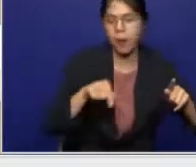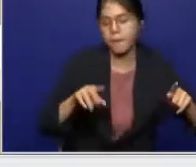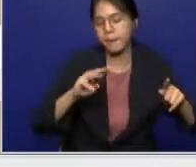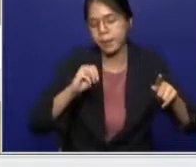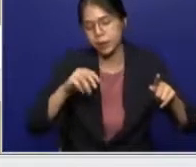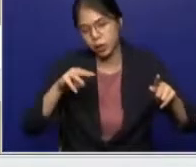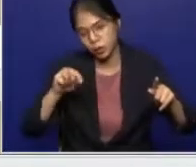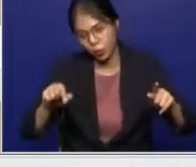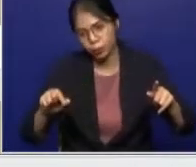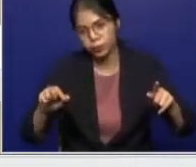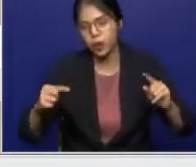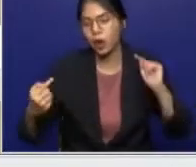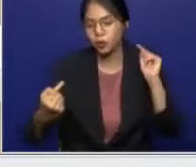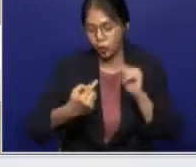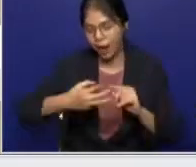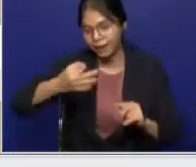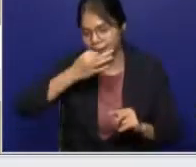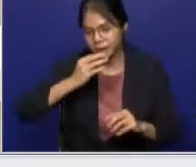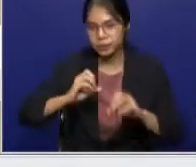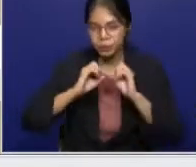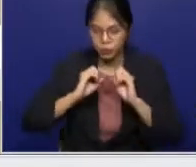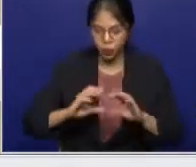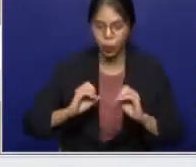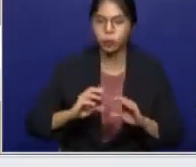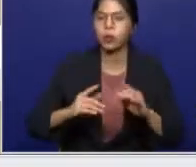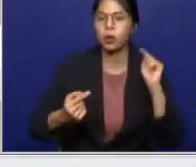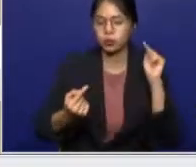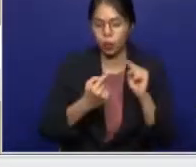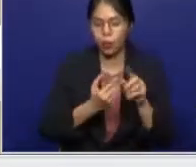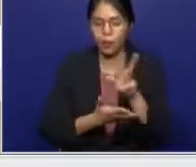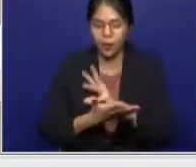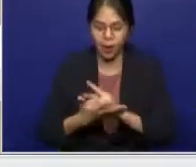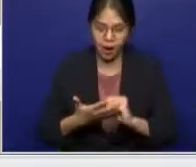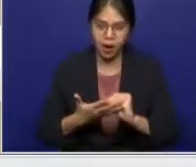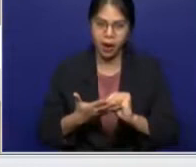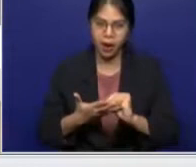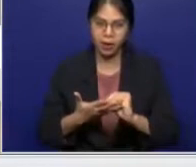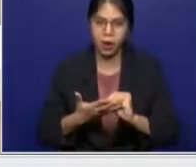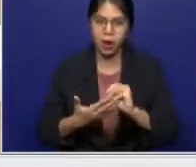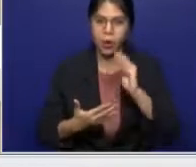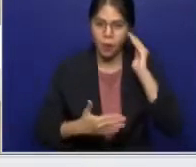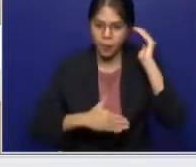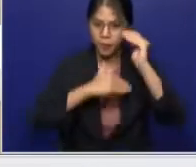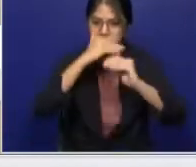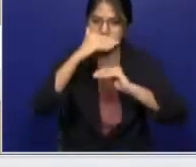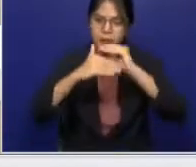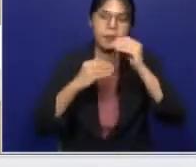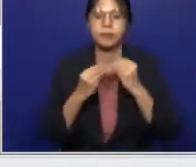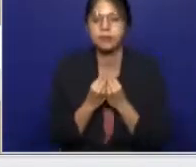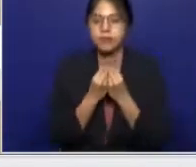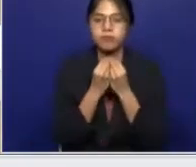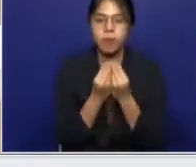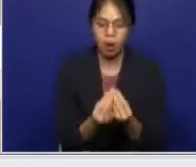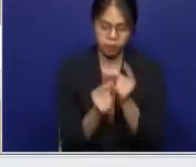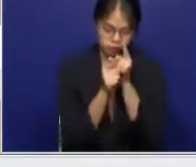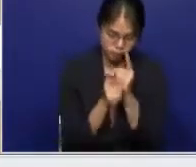าอาชีวศึกษาและอุดมศึกษาเพื่อให้ได้บัณฑิตที่สอดคล้องต้องการของตล